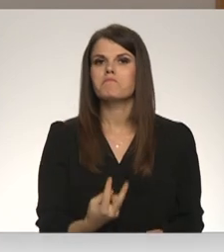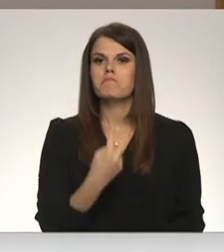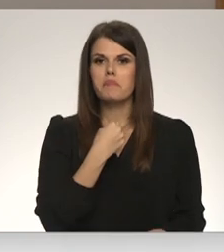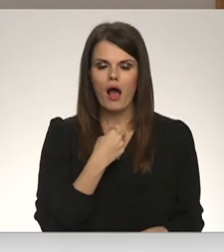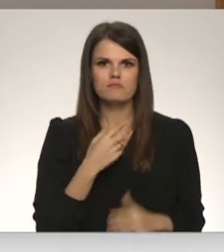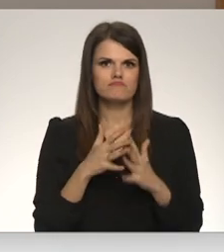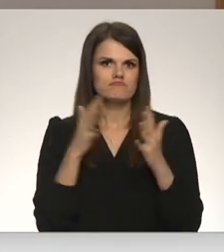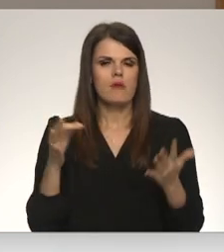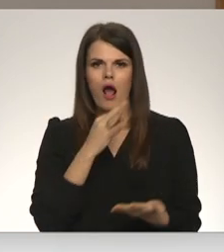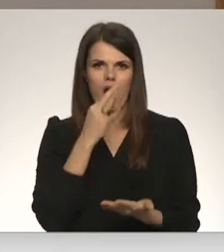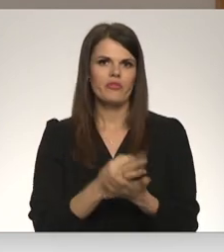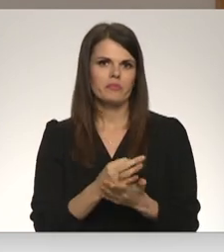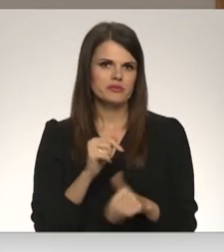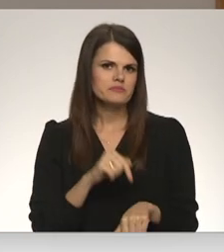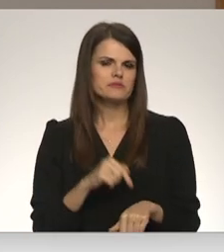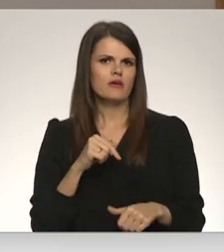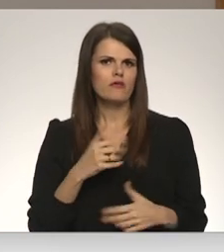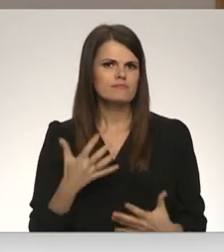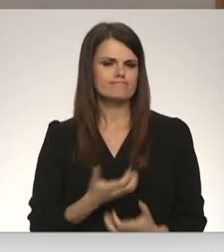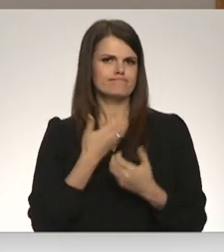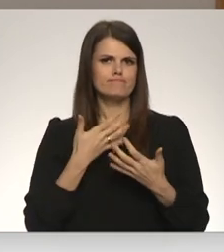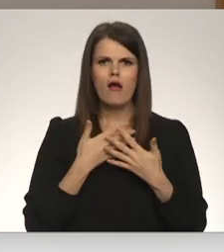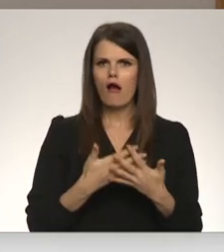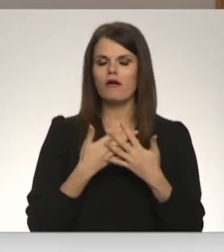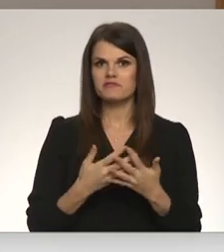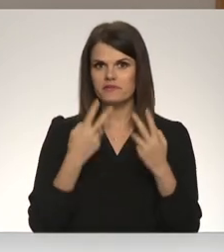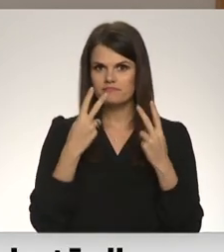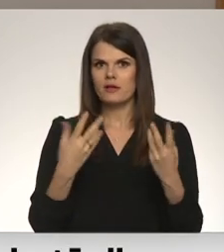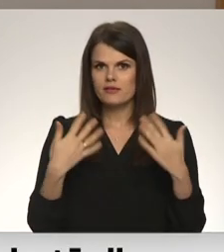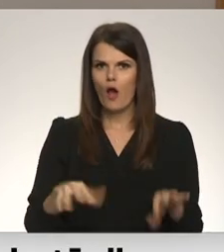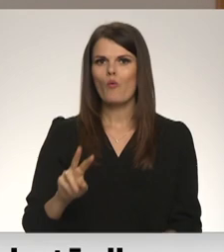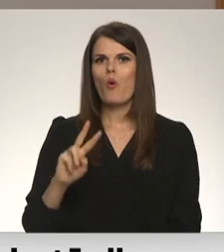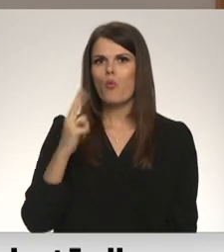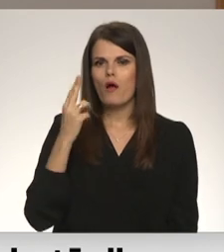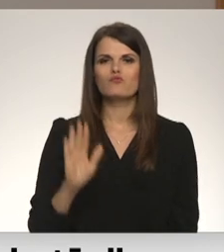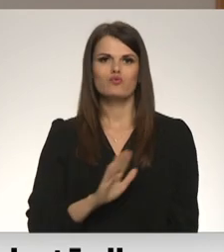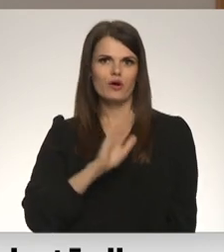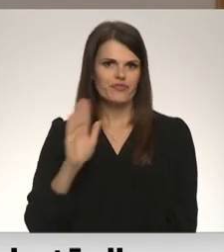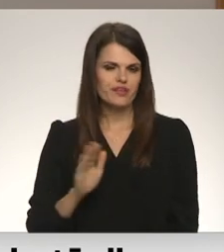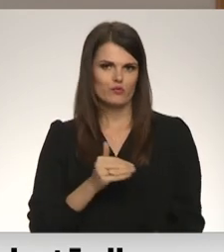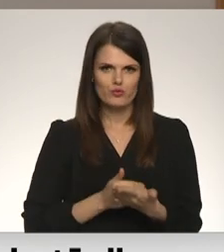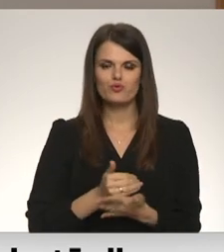tā atbildības sajūta, tā uzņēmība, ko es redzu otro dienu, jo šajā